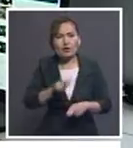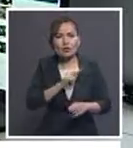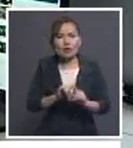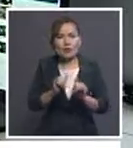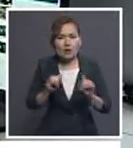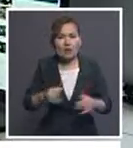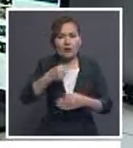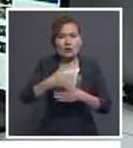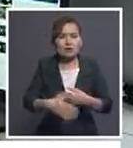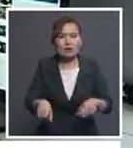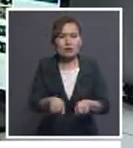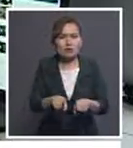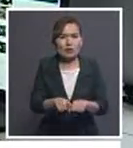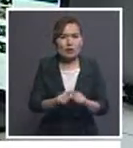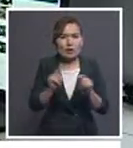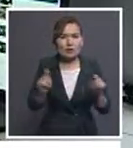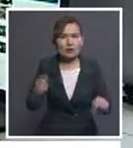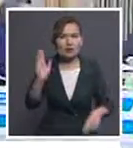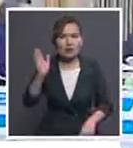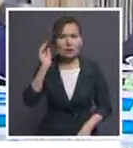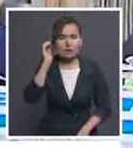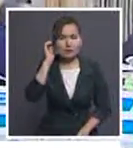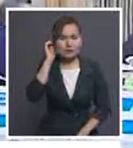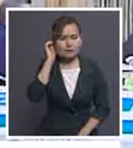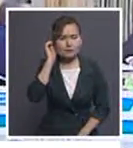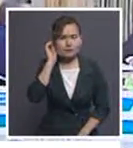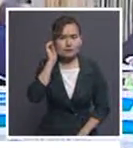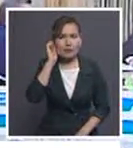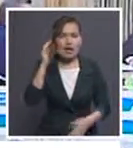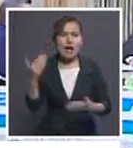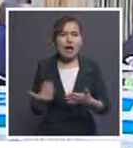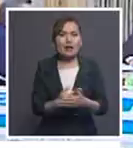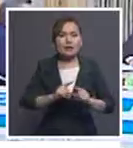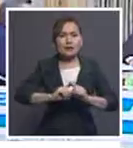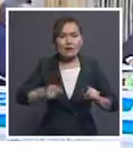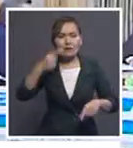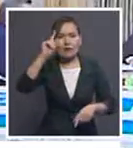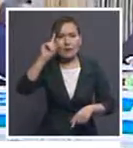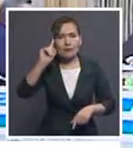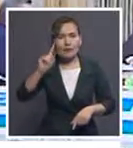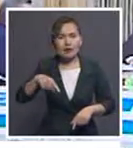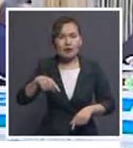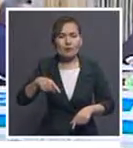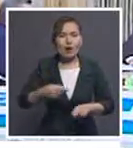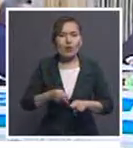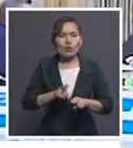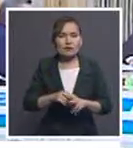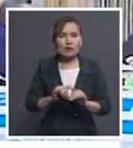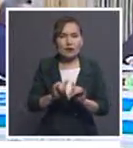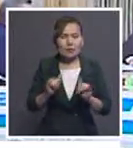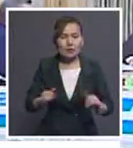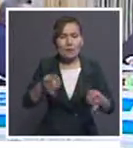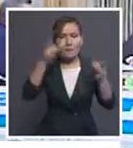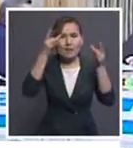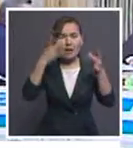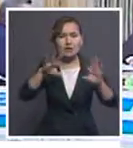ұштастыратын орынға айналады, дейді ғалымдар. Инновация білім саласында болатын болса, екінші мына біздің